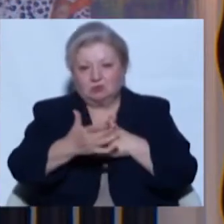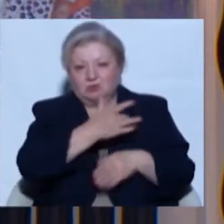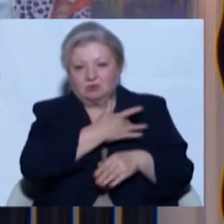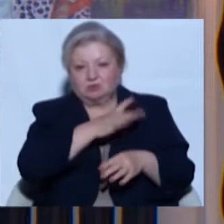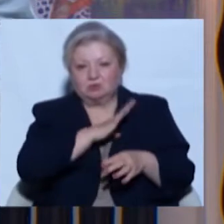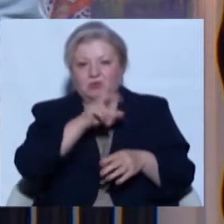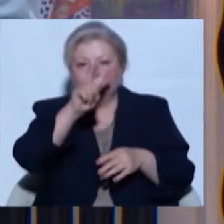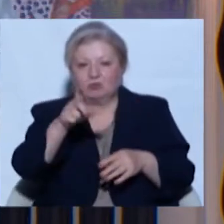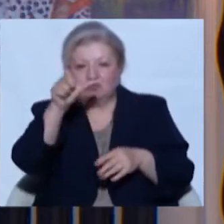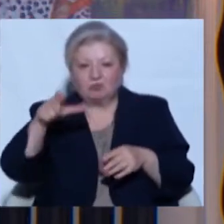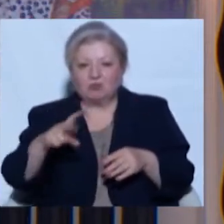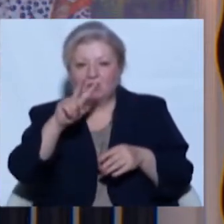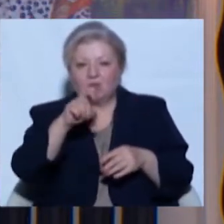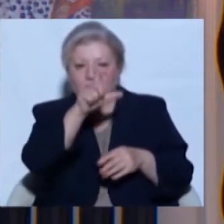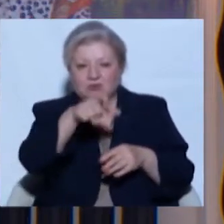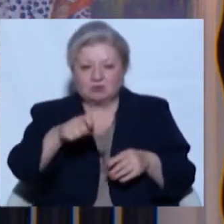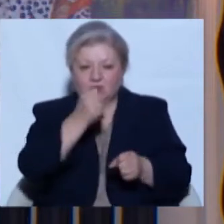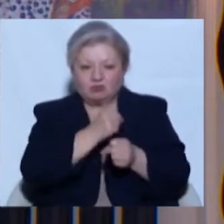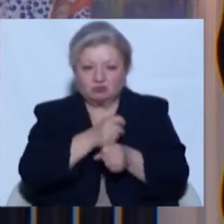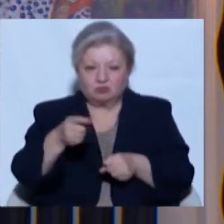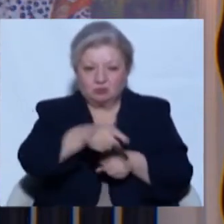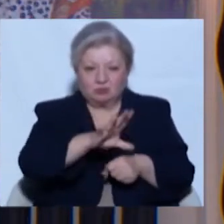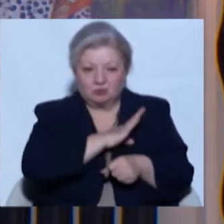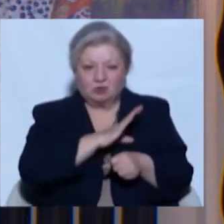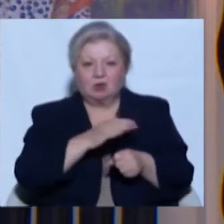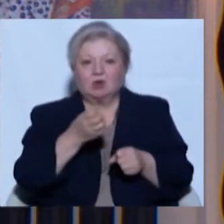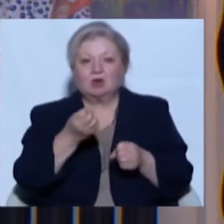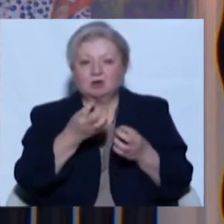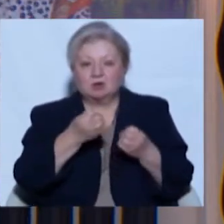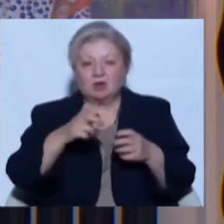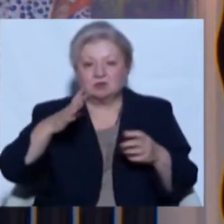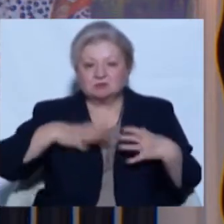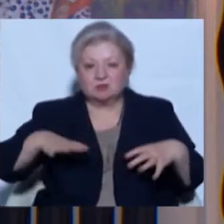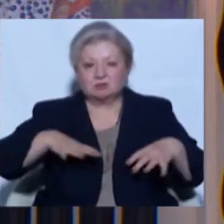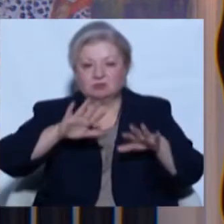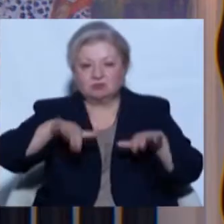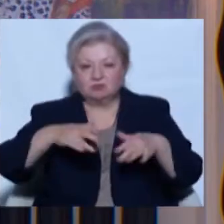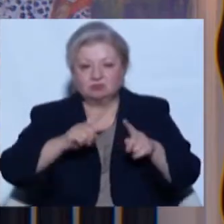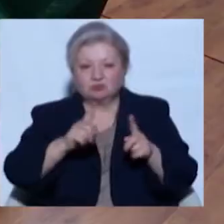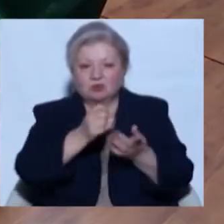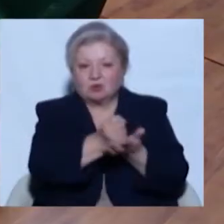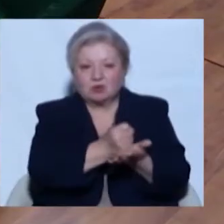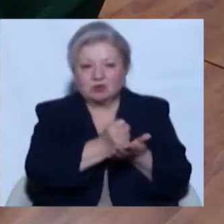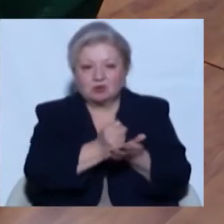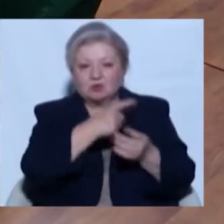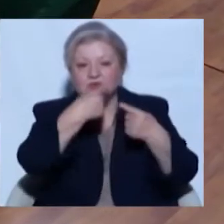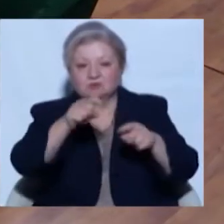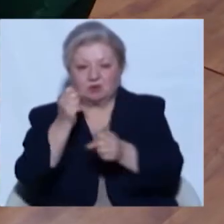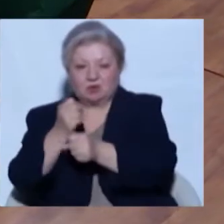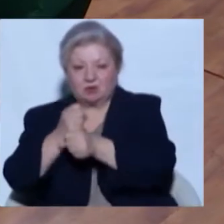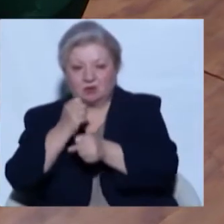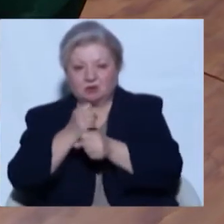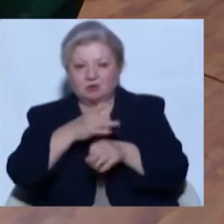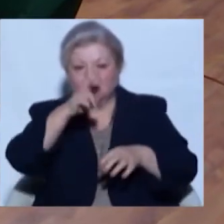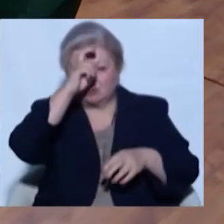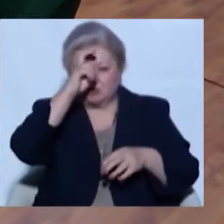მოყვა წვრილ-წვრილი საწარმოები და აინაიდან არ იყო საქართველოში ადამიანი, ან არ არსებობდა რესურსი, რომელიც სხვა გააკეთებდა,